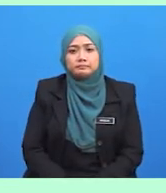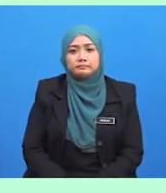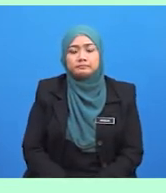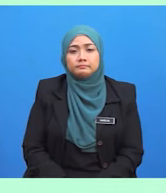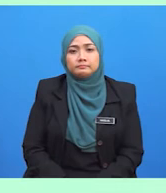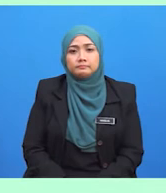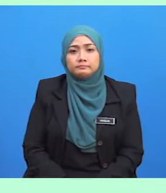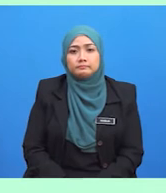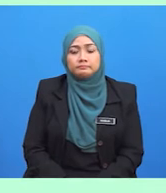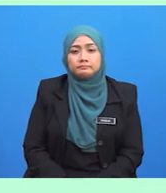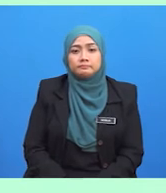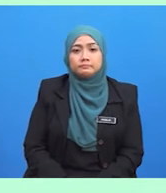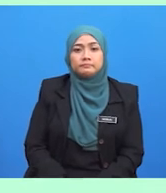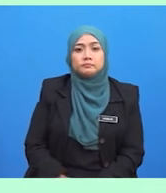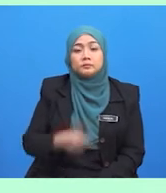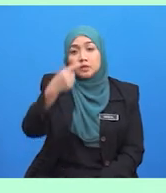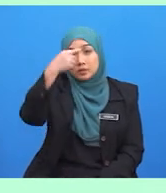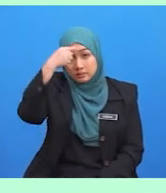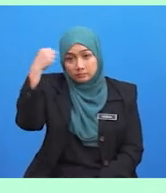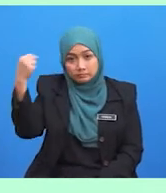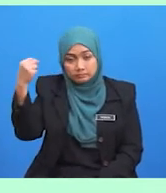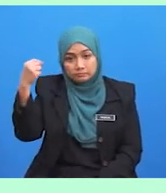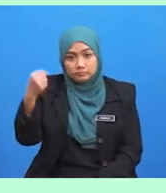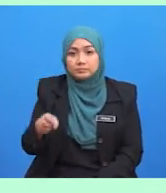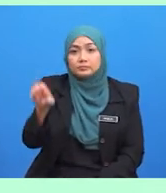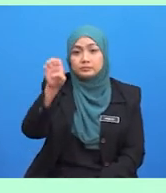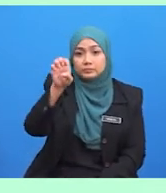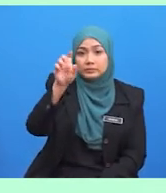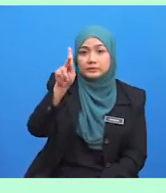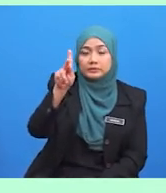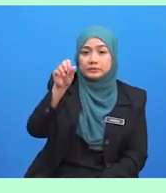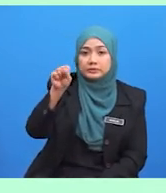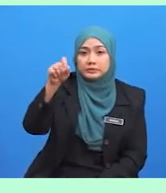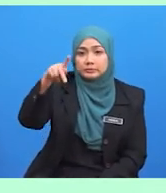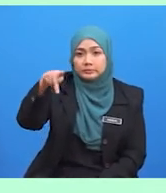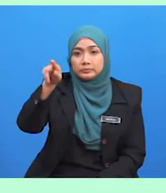Kesan ke atas ekspor ialah harga ekspor meningkat,